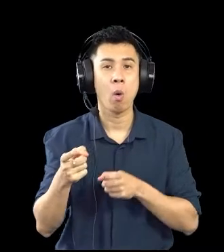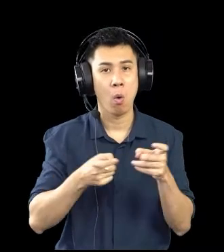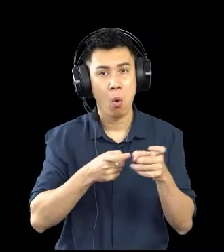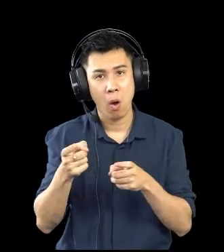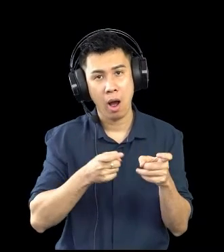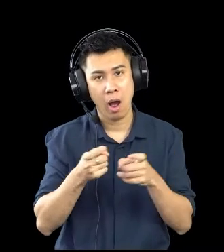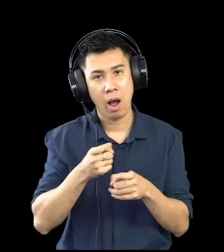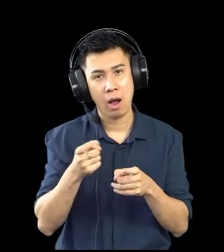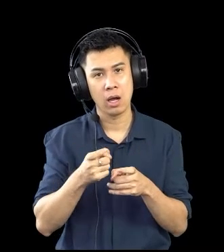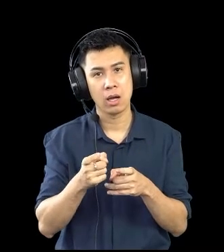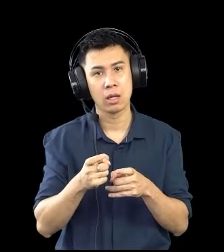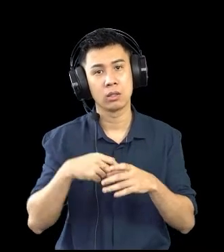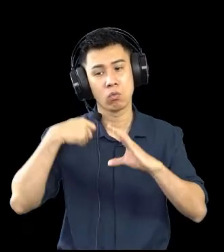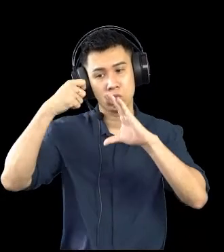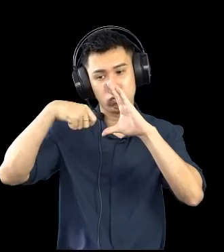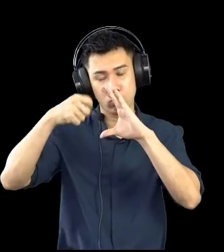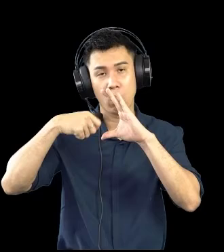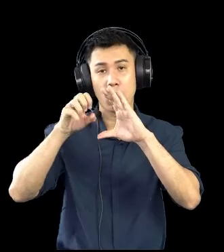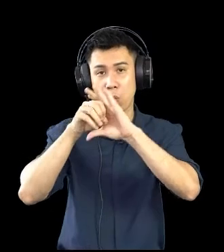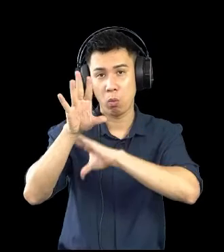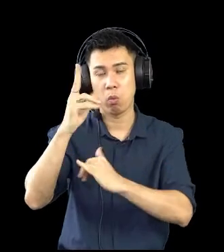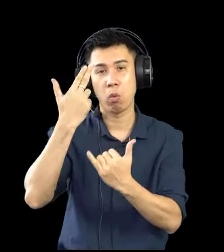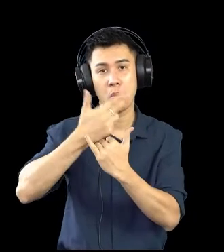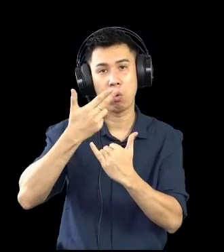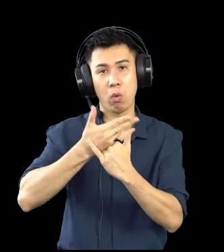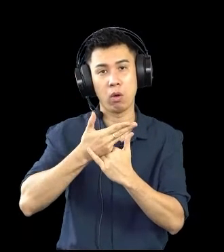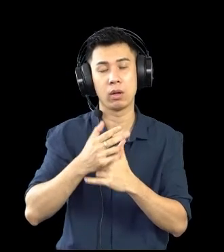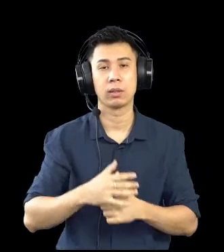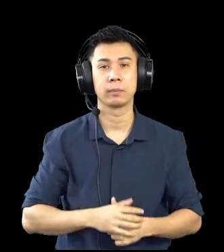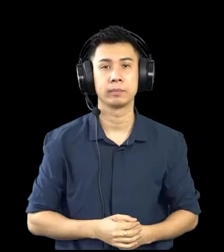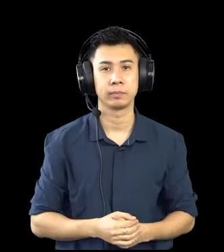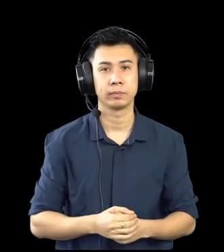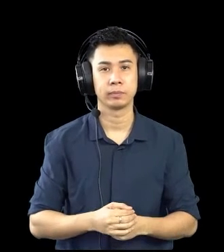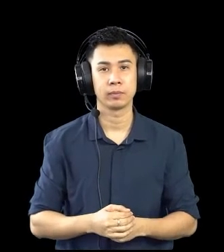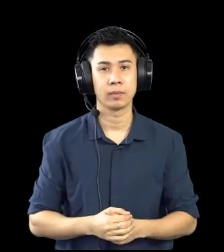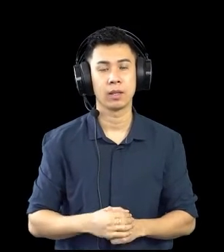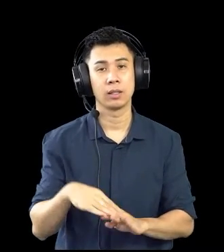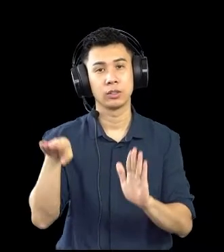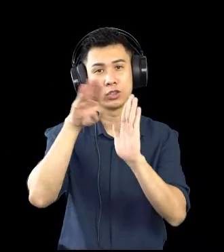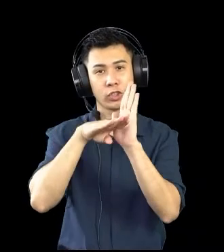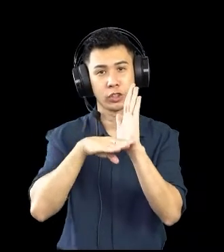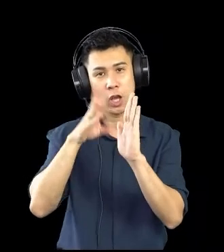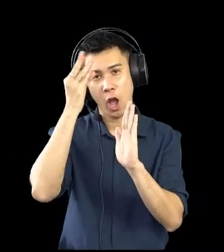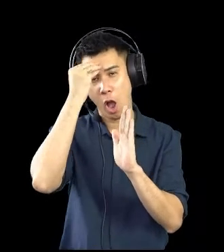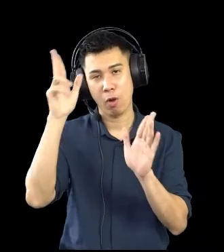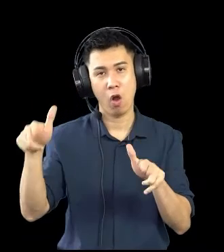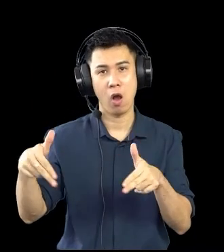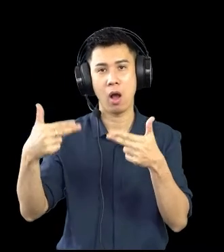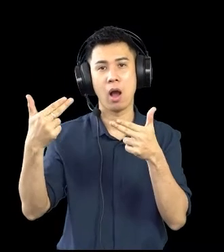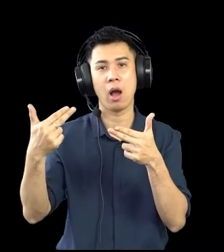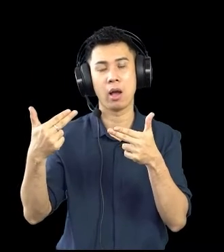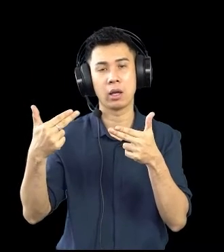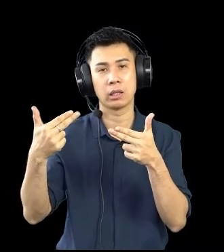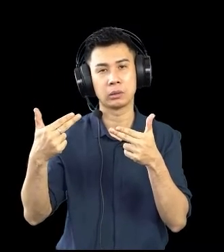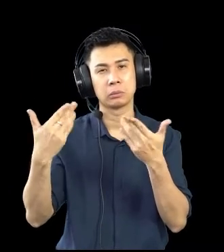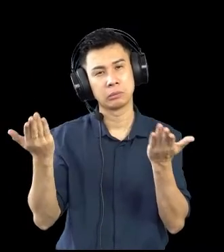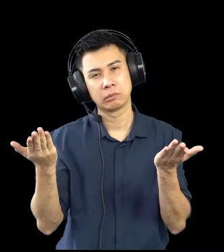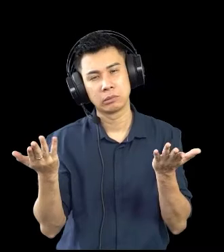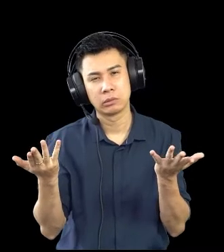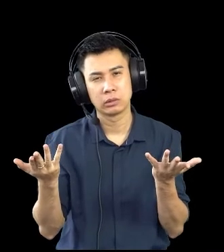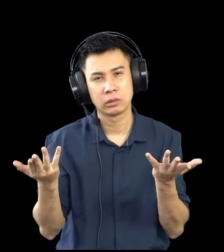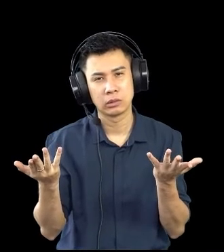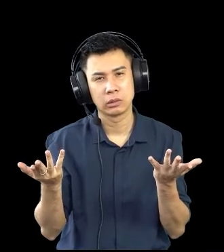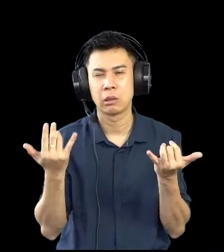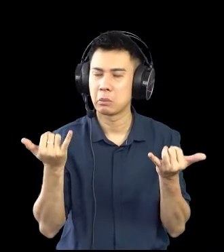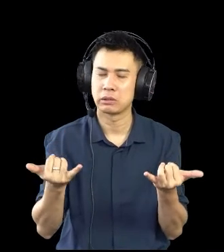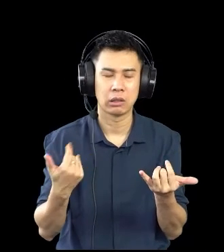việc mà đưa những cái video này lên, chứ còn hiện tại thì bọn em đang rất cố gắng để tạo nên một cái chương trình là học trực tiếp ấy, nhưng mà nó vẫn đang